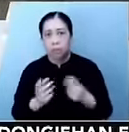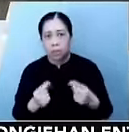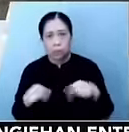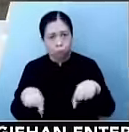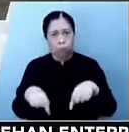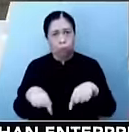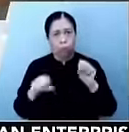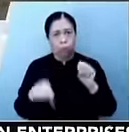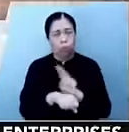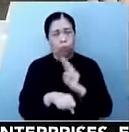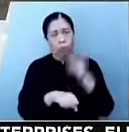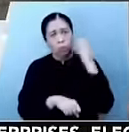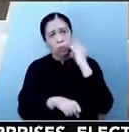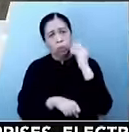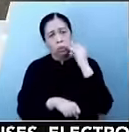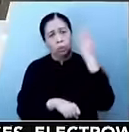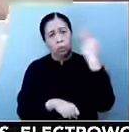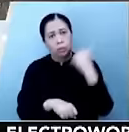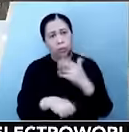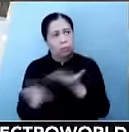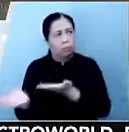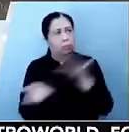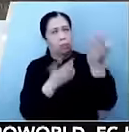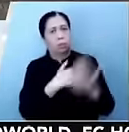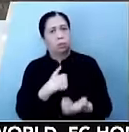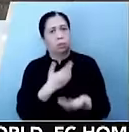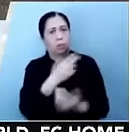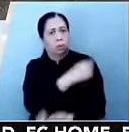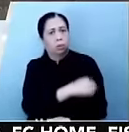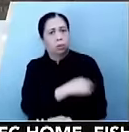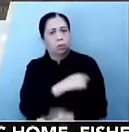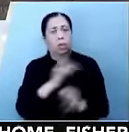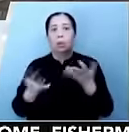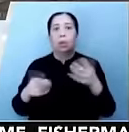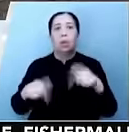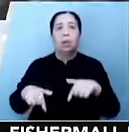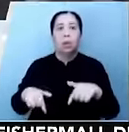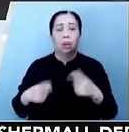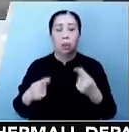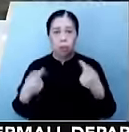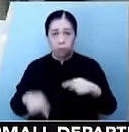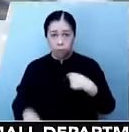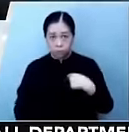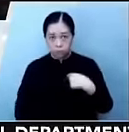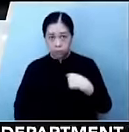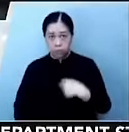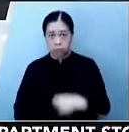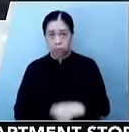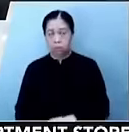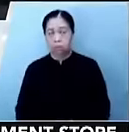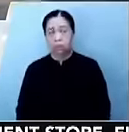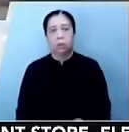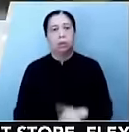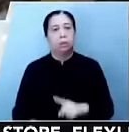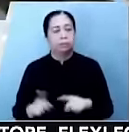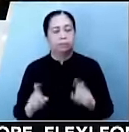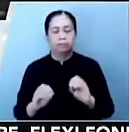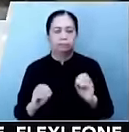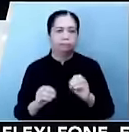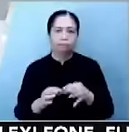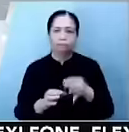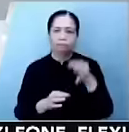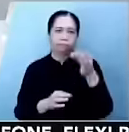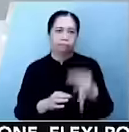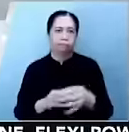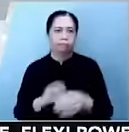ko. Nadala ko sa ospital. O kung wala yan, ano nangyari sa akin? Pero wala nang ibibigay na palugit ang